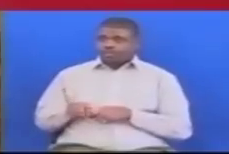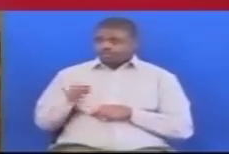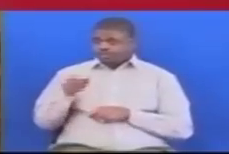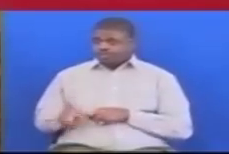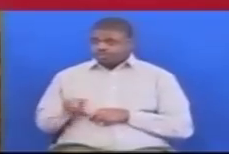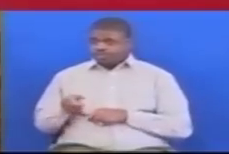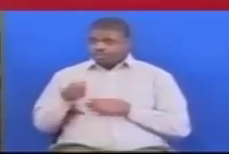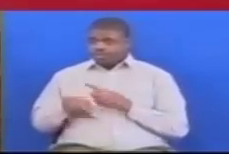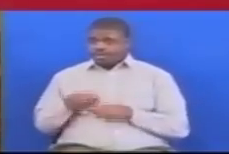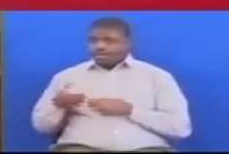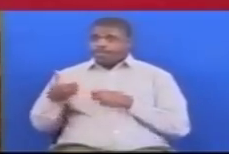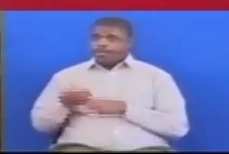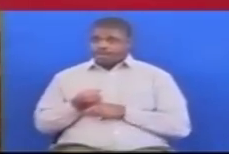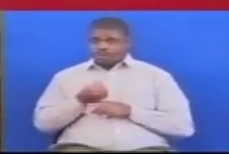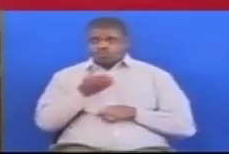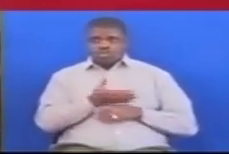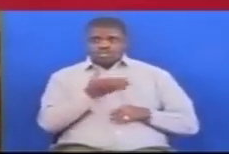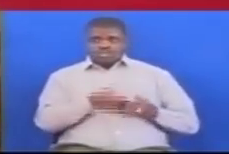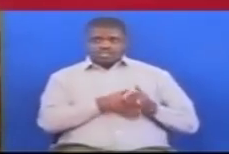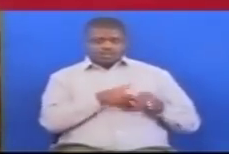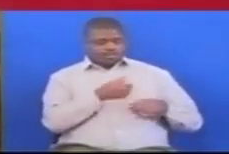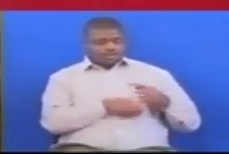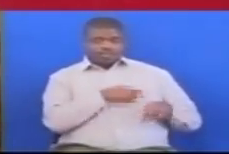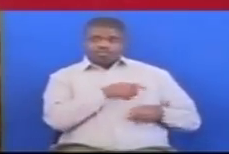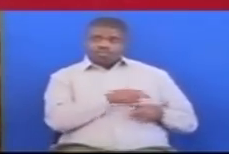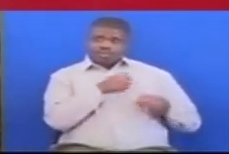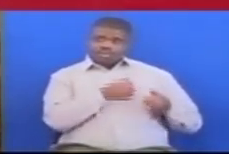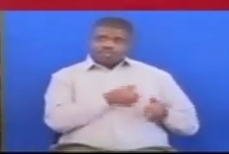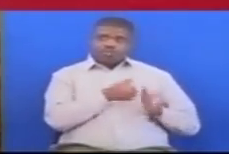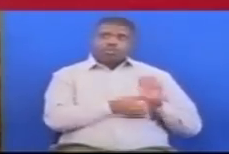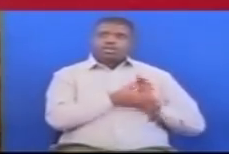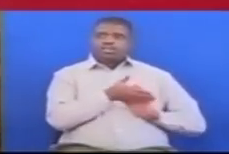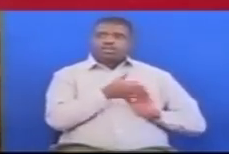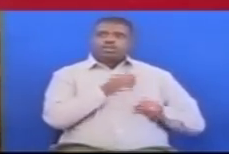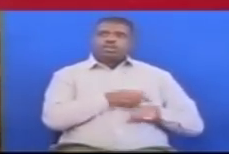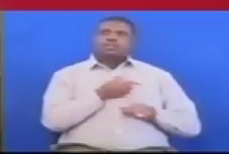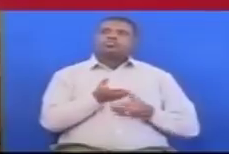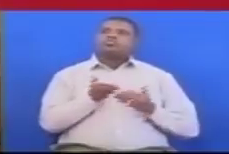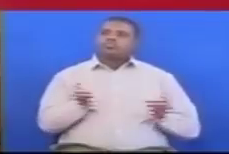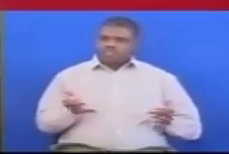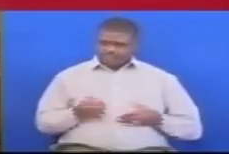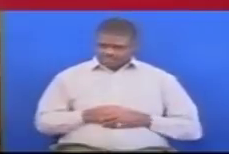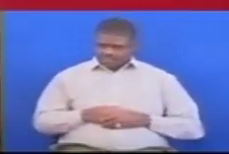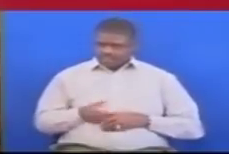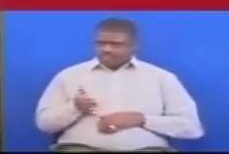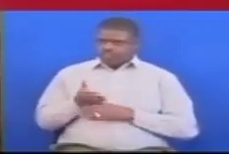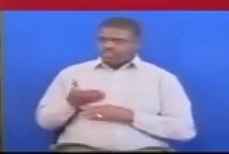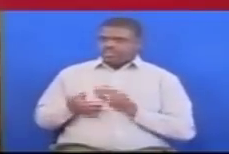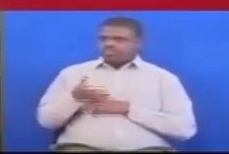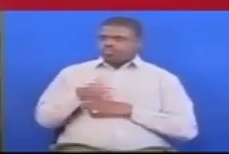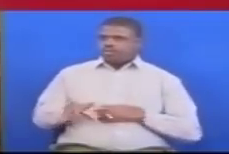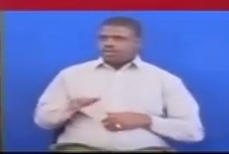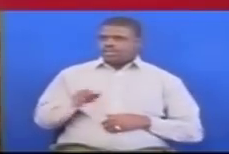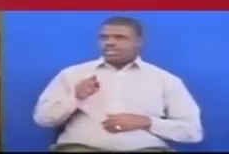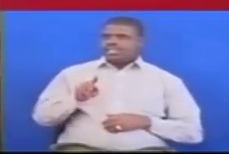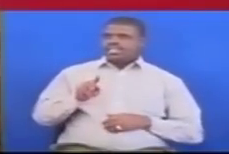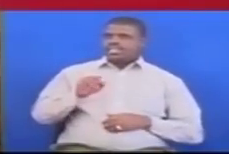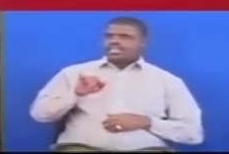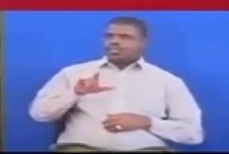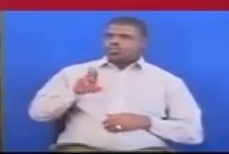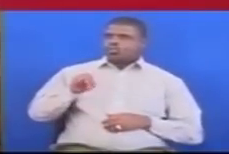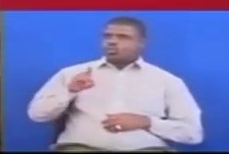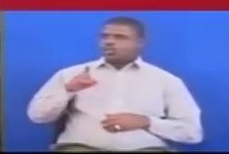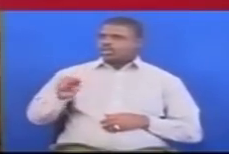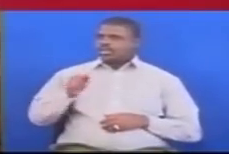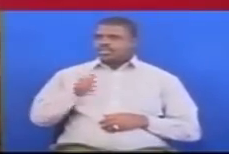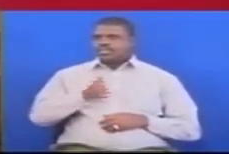mradi huo amepatikana na ujenzi wa mradi huo unatarajiwa kuanza wakati wowote. Ujenzi wa bwawa la Kidunda. Mheshimiwa Mwenyekiti,